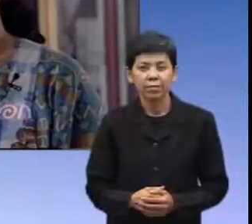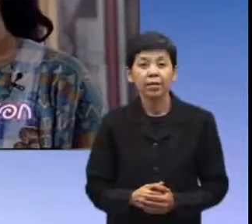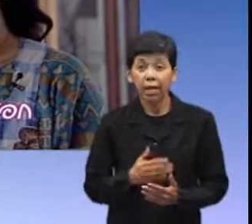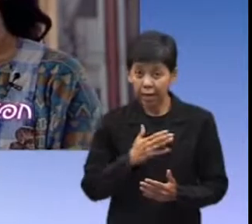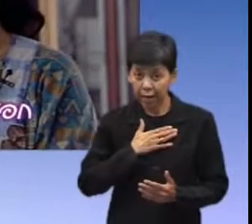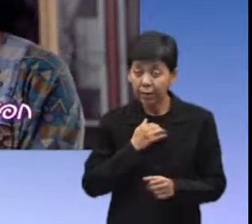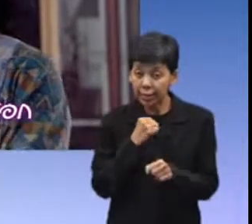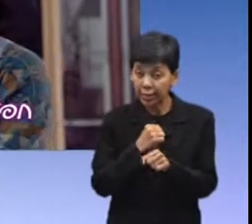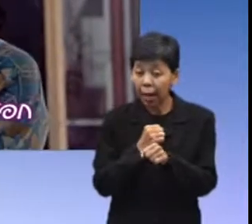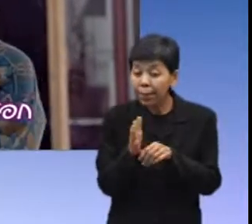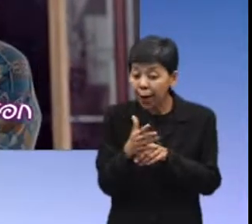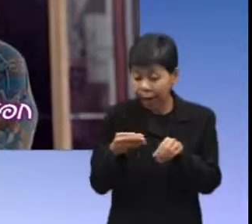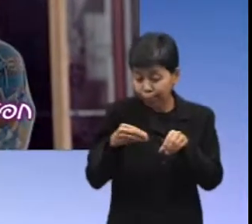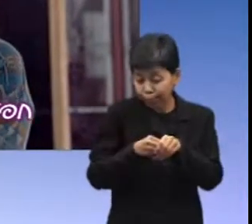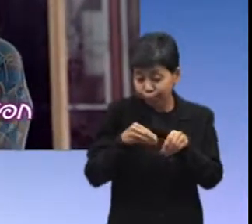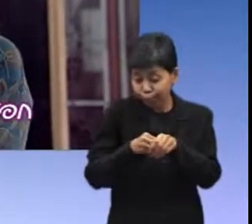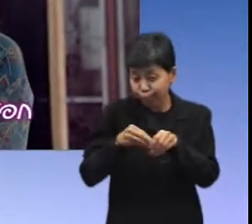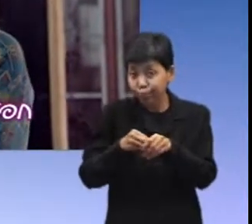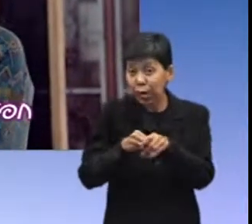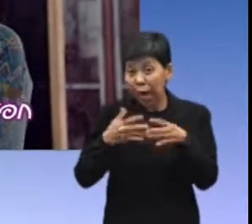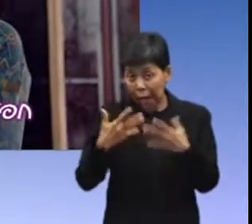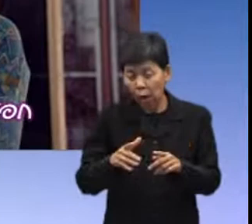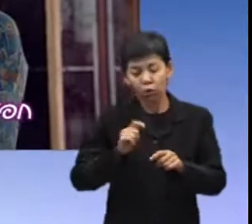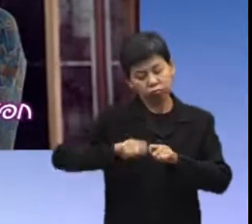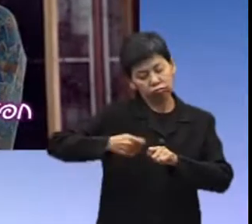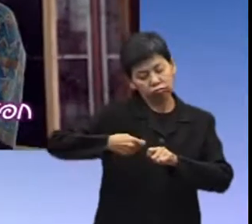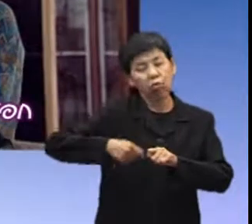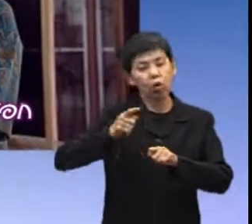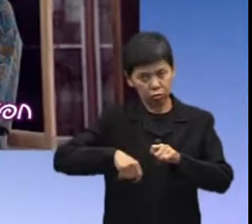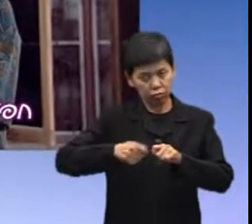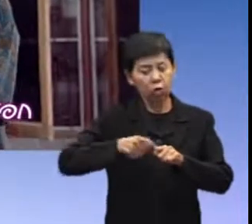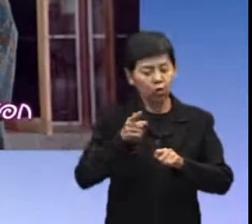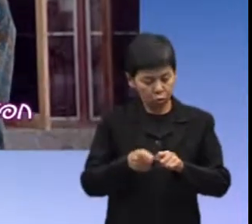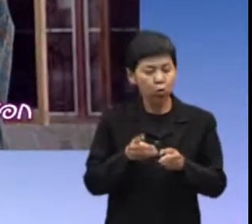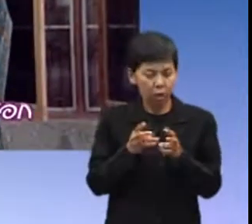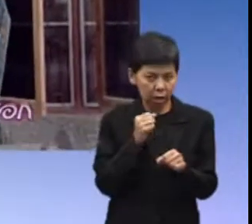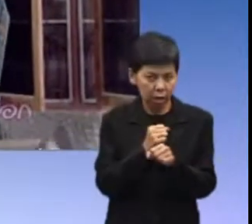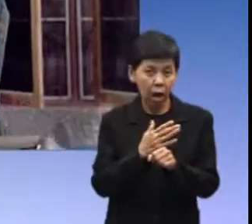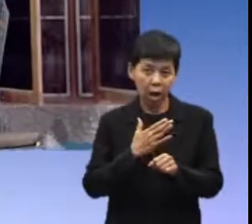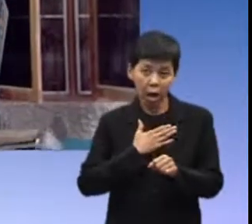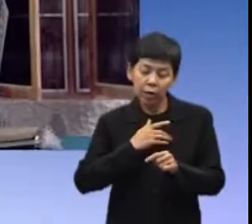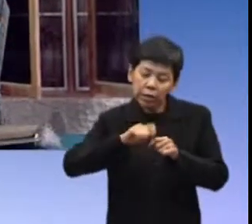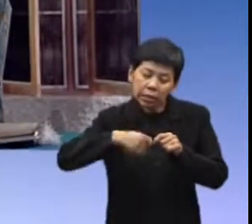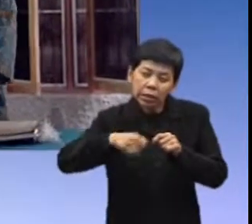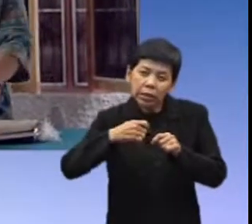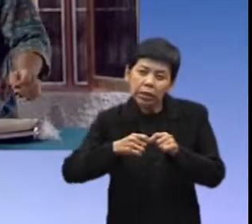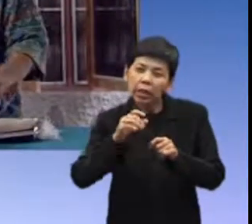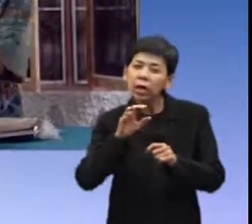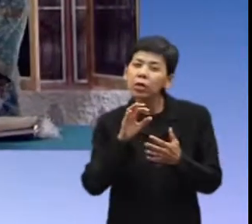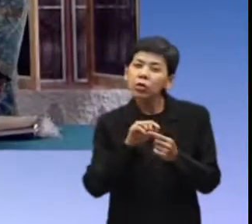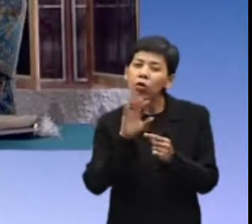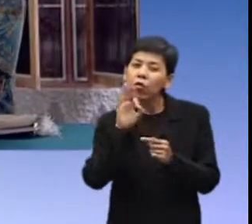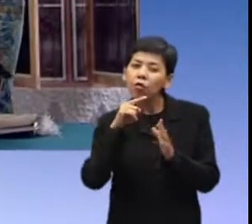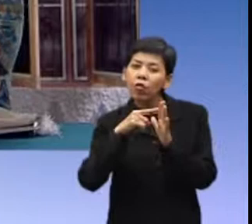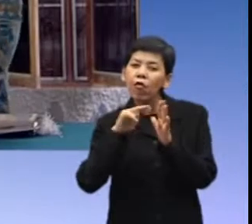หลังจากที่เรายัดไส้เรียบร้อยแล้วนะคะขั้นตอนต่อไปคือการมัดไส้กรอกนะคะโดยเราจะใช้เชือกฟาง